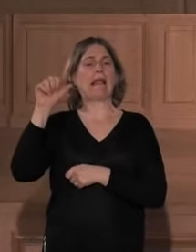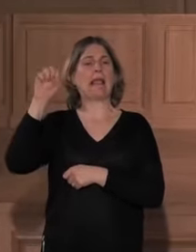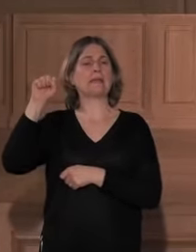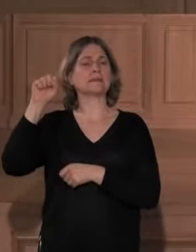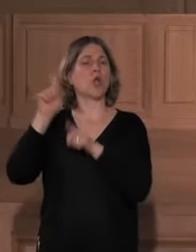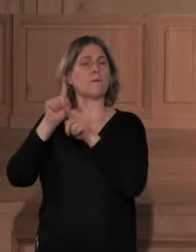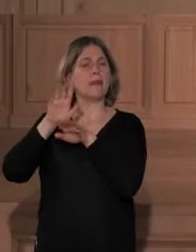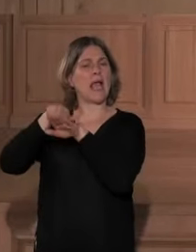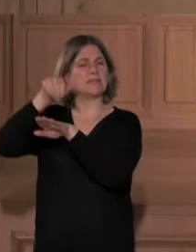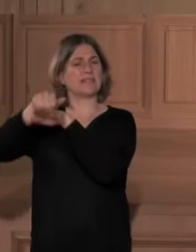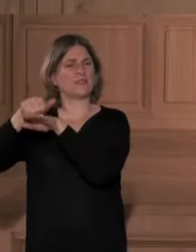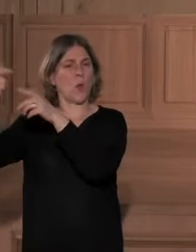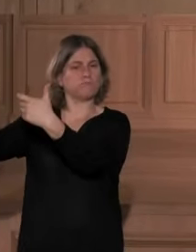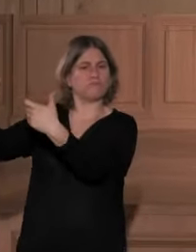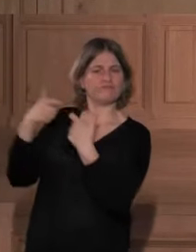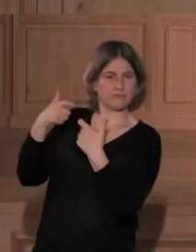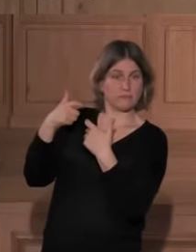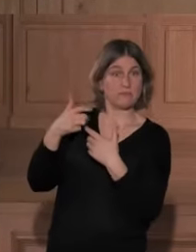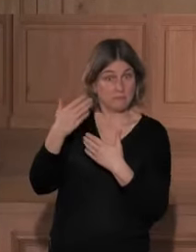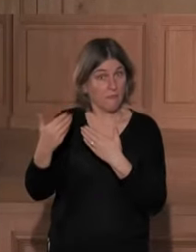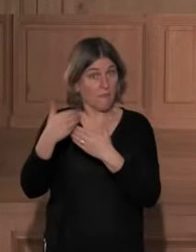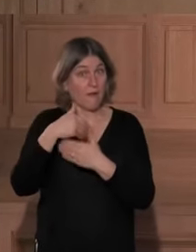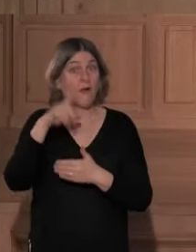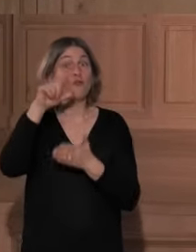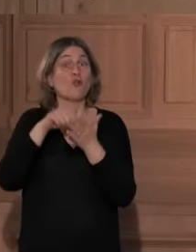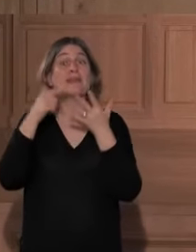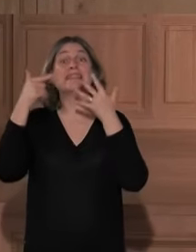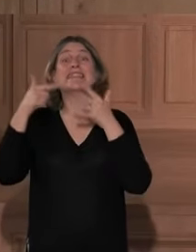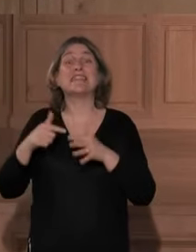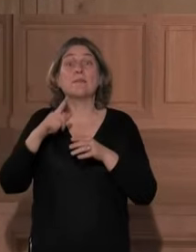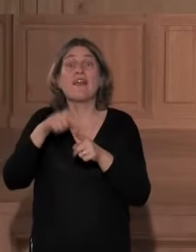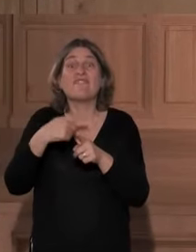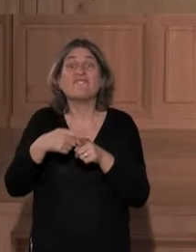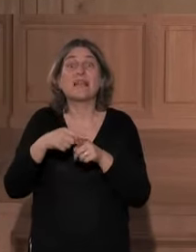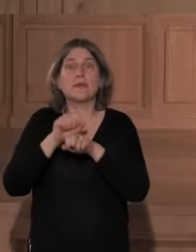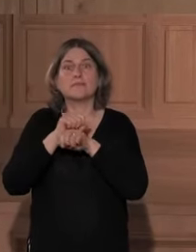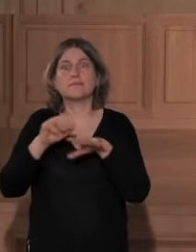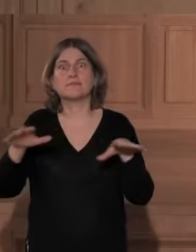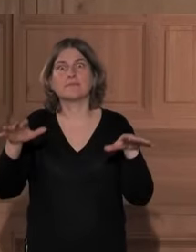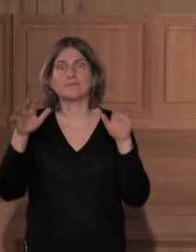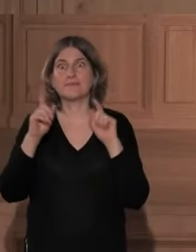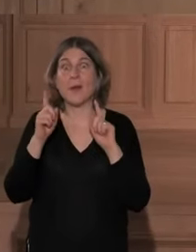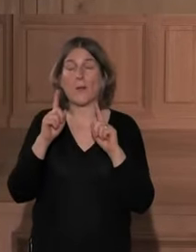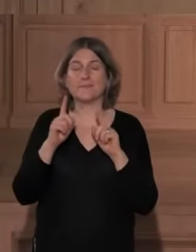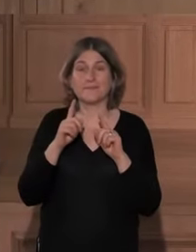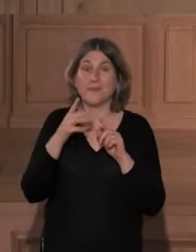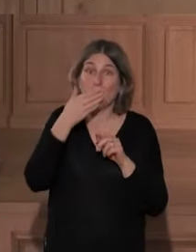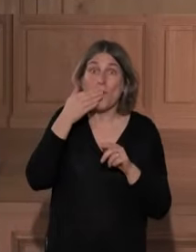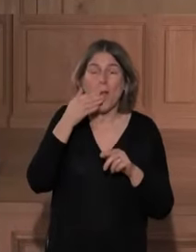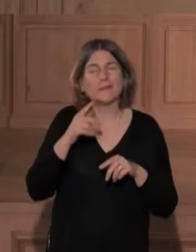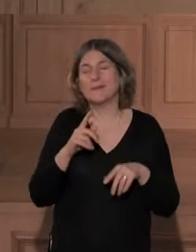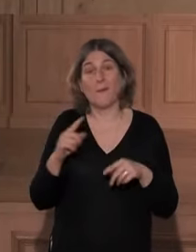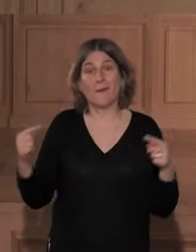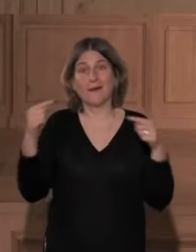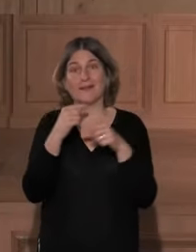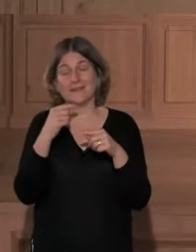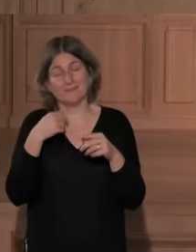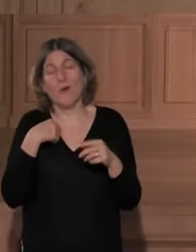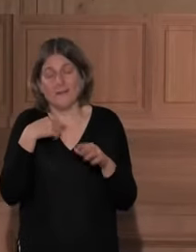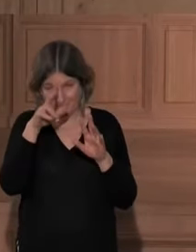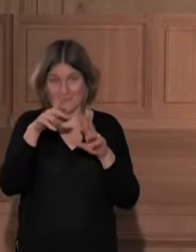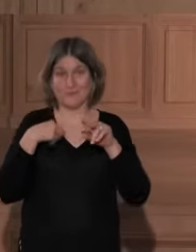venez au bureau et vous verrez, je raconte. Vous rigolez parce que vous croyez que les choses se sont arrangées quand le film est sorti. Non, c'est pas comme ça que ça s'est passé. Ça s'est passé exactement comme je